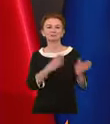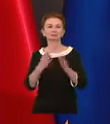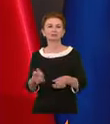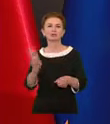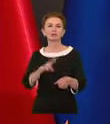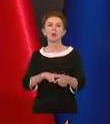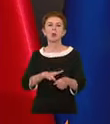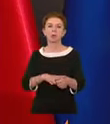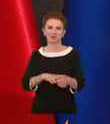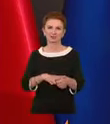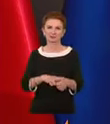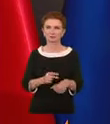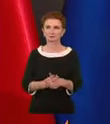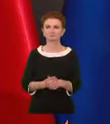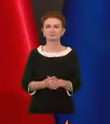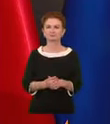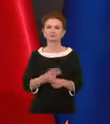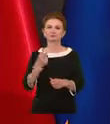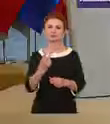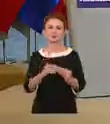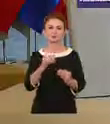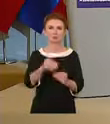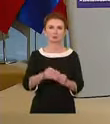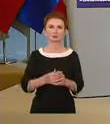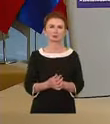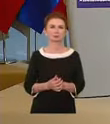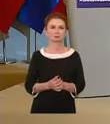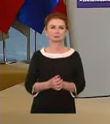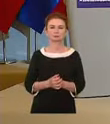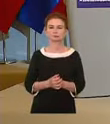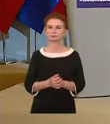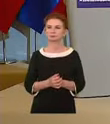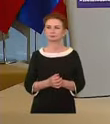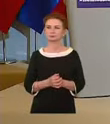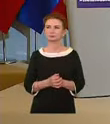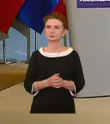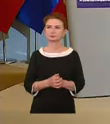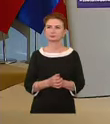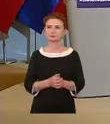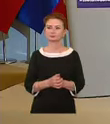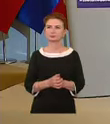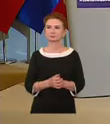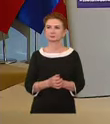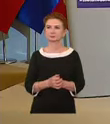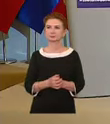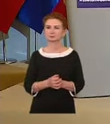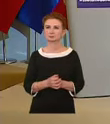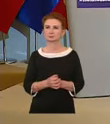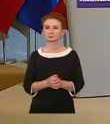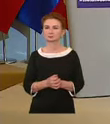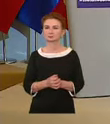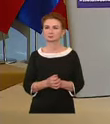kiedy będziemy przechodzili do drugiego etapu. Dziękuję. Bardzo proszę o kolejne pytanie. Pytanie od